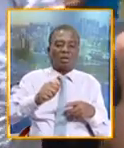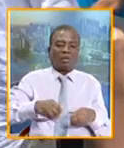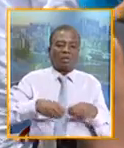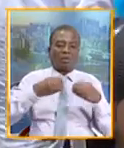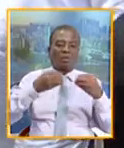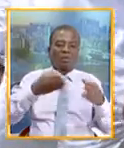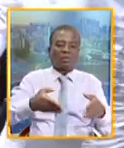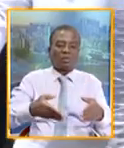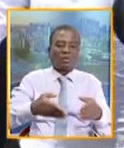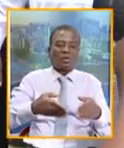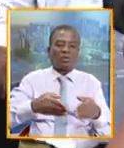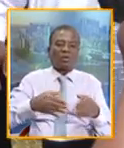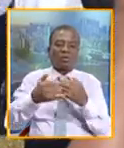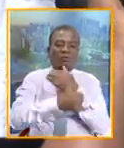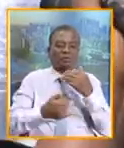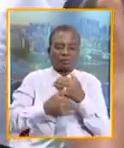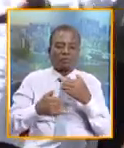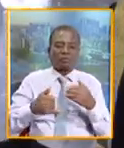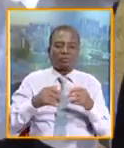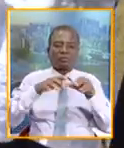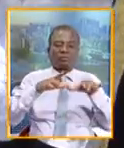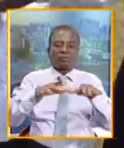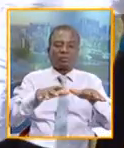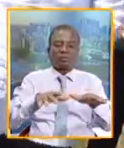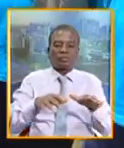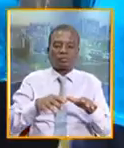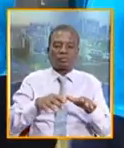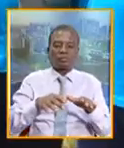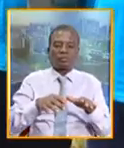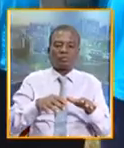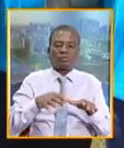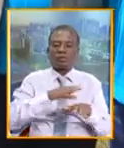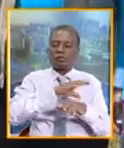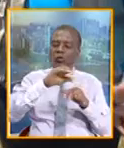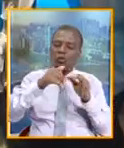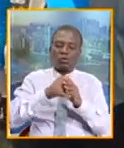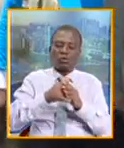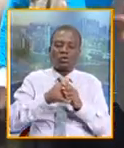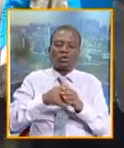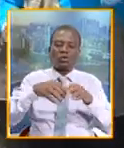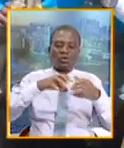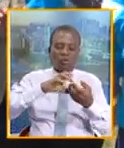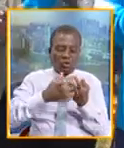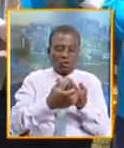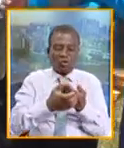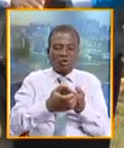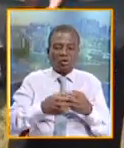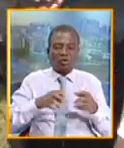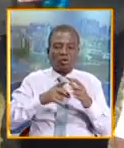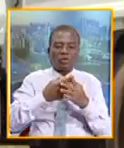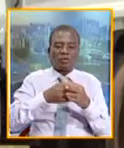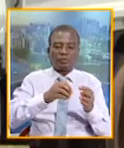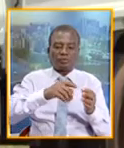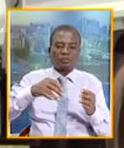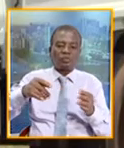octroie aux paysans des départements de Kounfao, de Transua et de Tanda, ainsi que les Sandégué, du matériel et des intrants agricoles. En